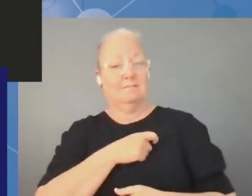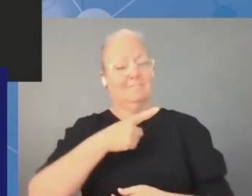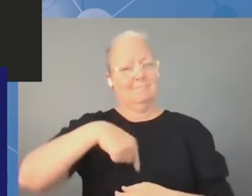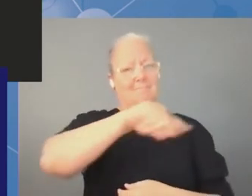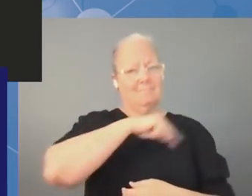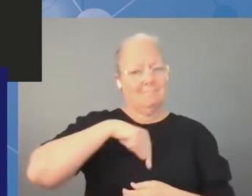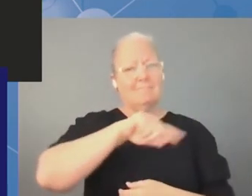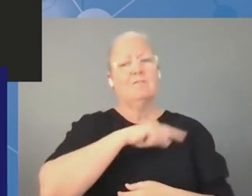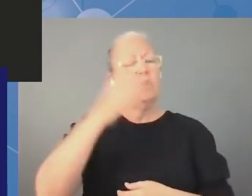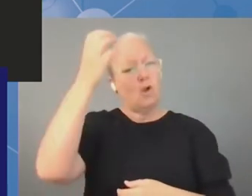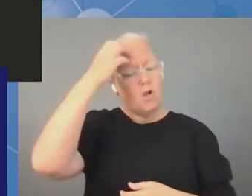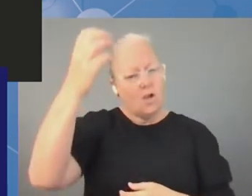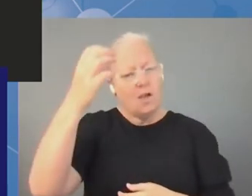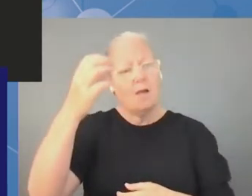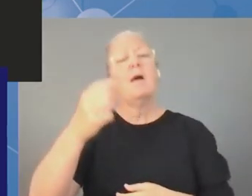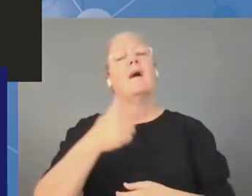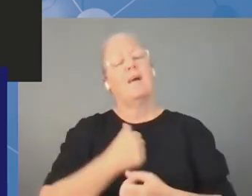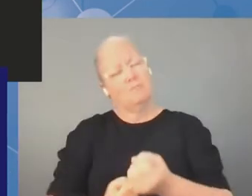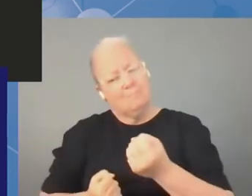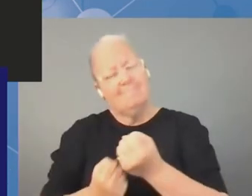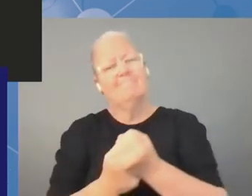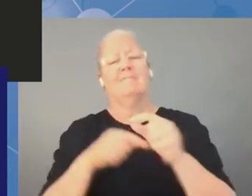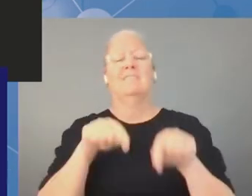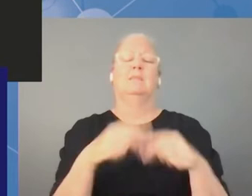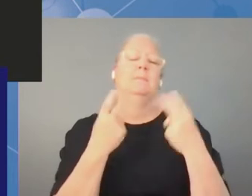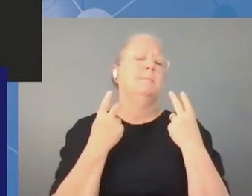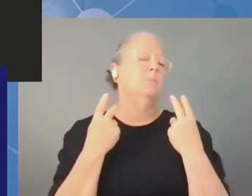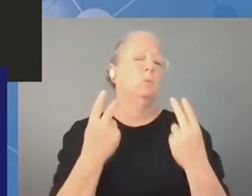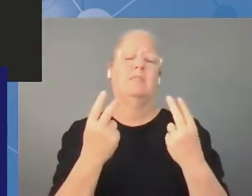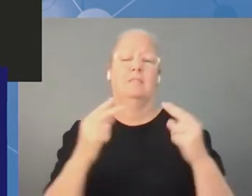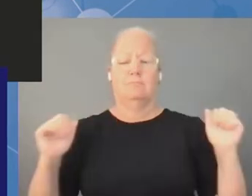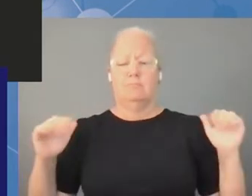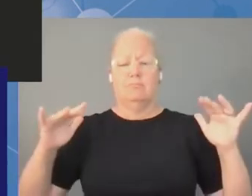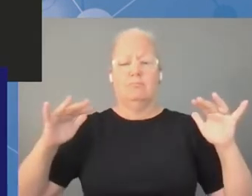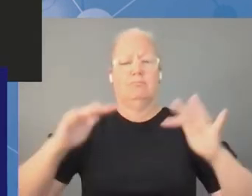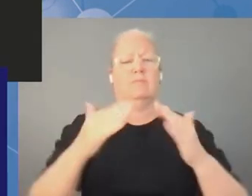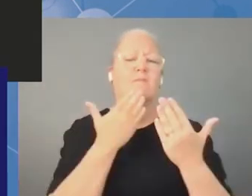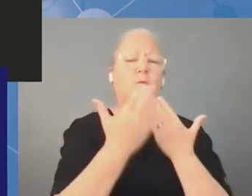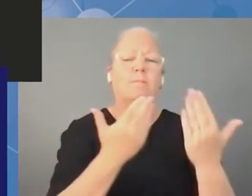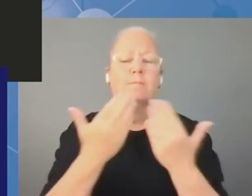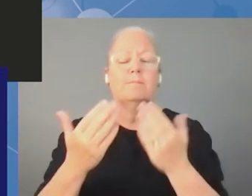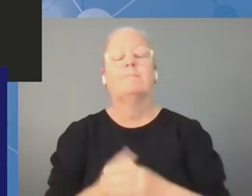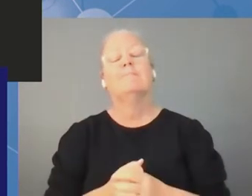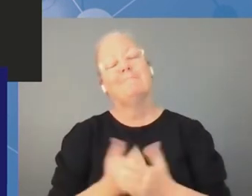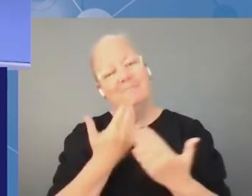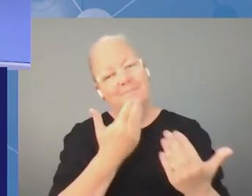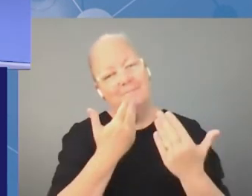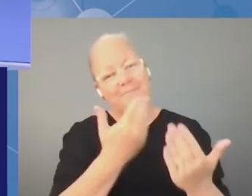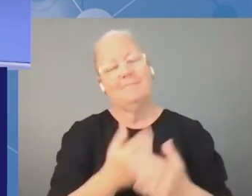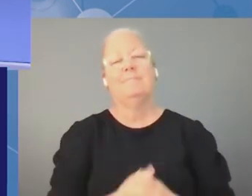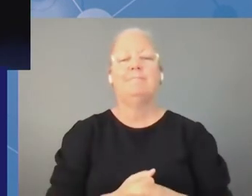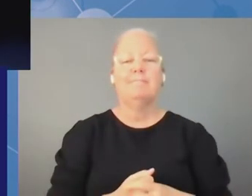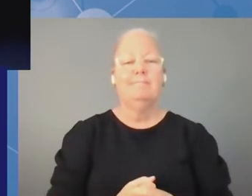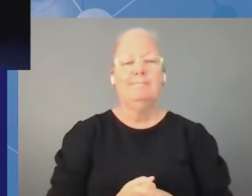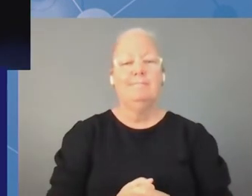حصلت. مرة أخرى باسم الحكومة السويسرية سوف نتابع من أجل استمرار